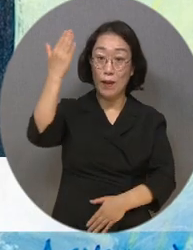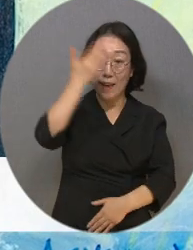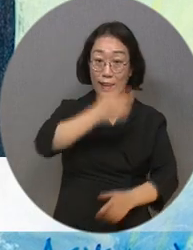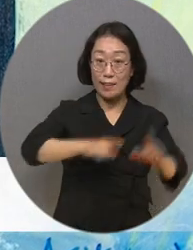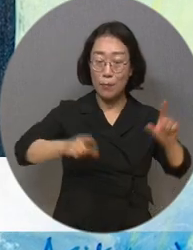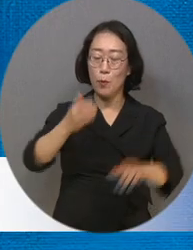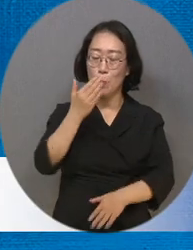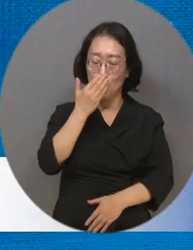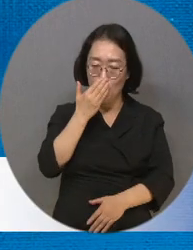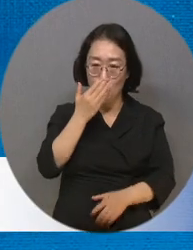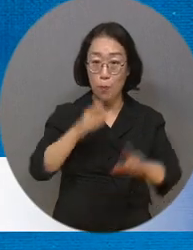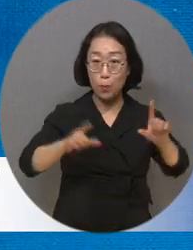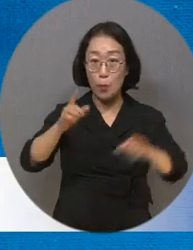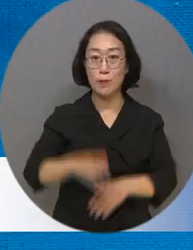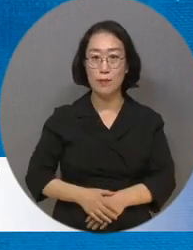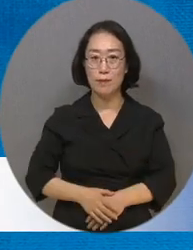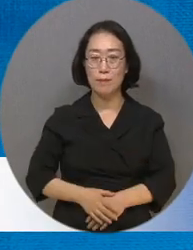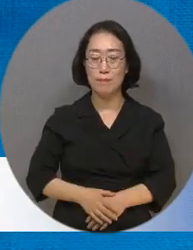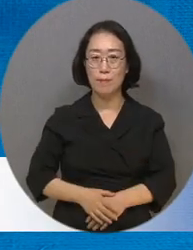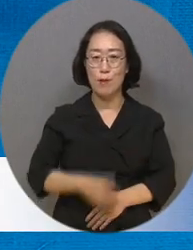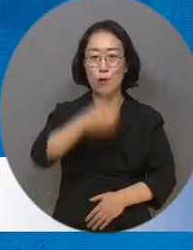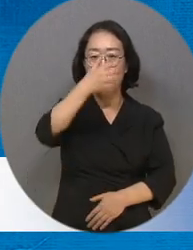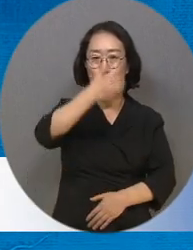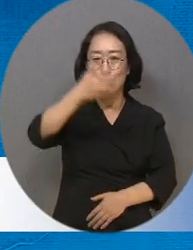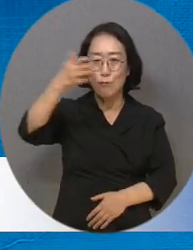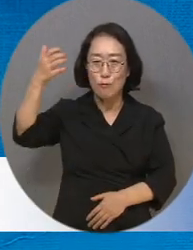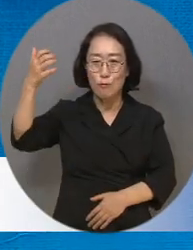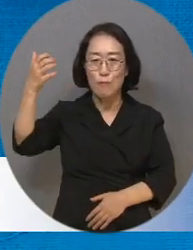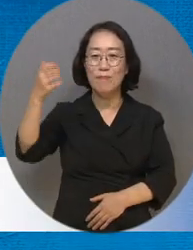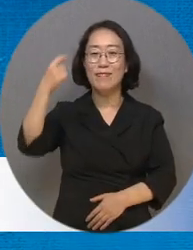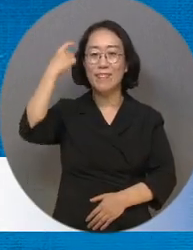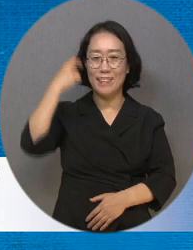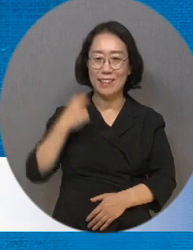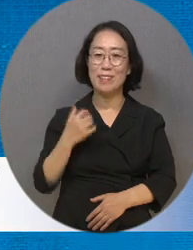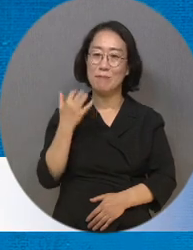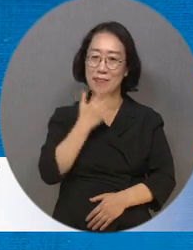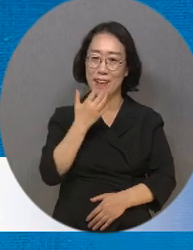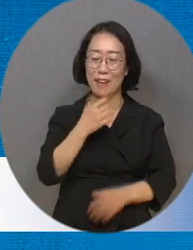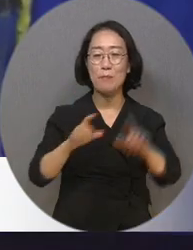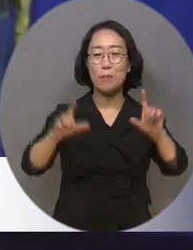소박한 의자는 꿈의 모양과 꿈의 색이 담겨있는 의자입니다.